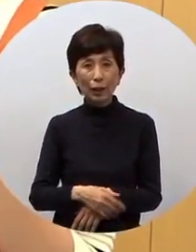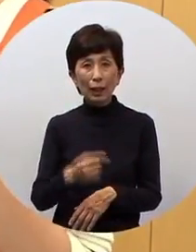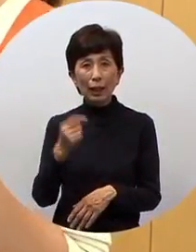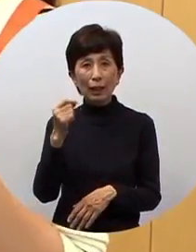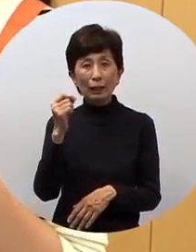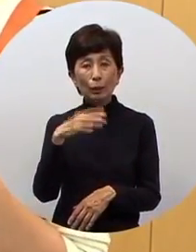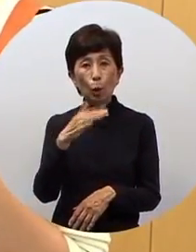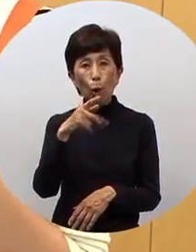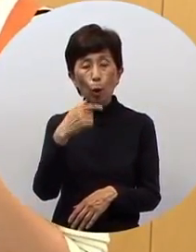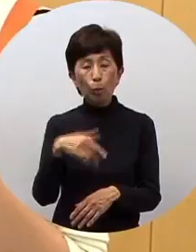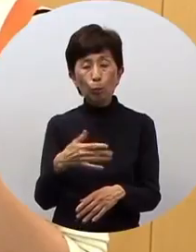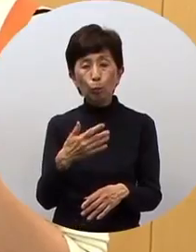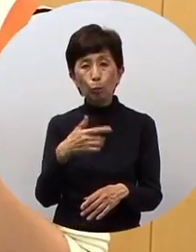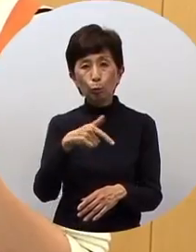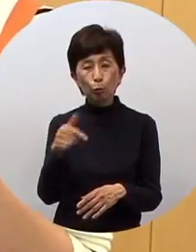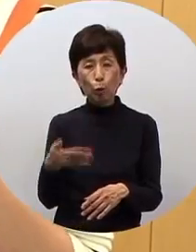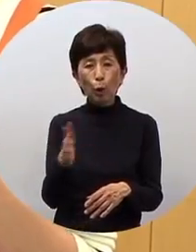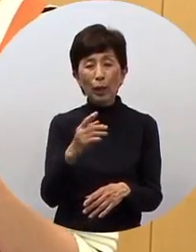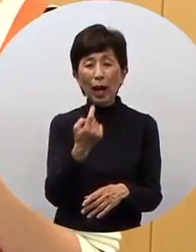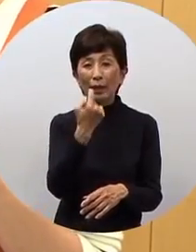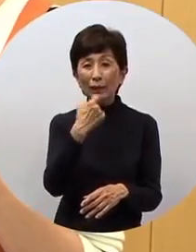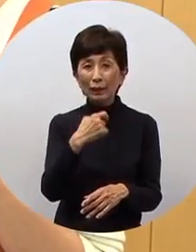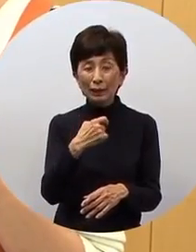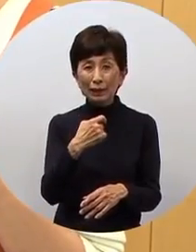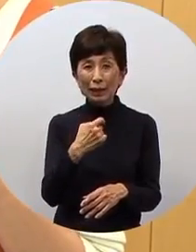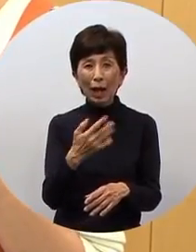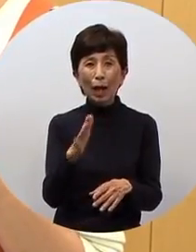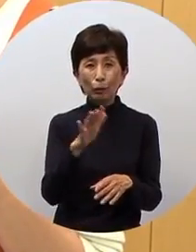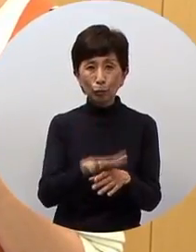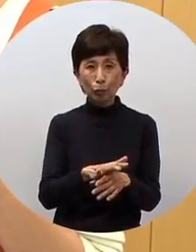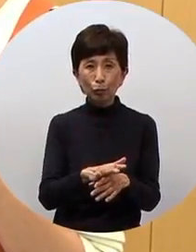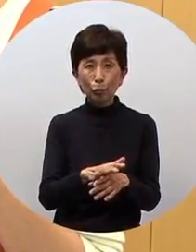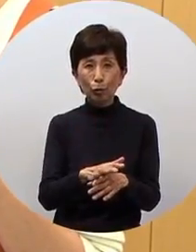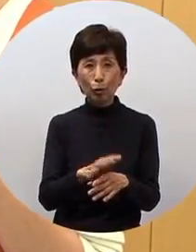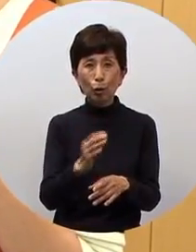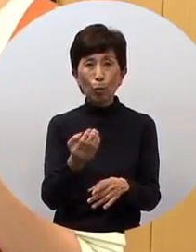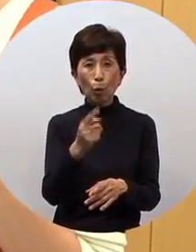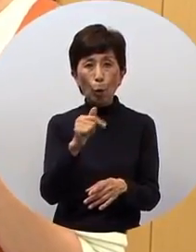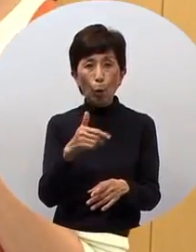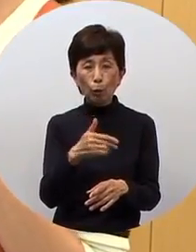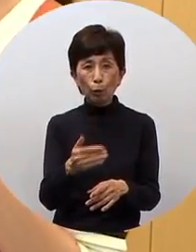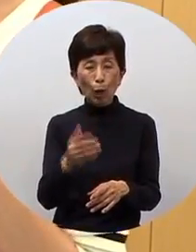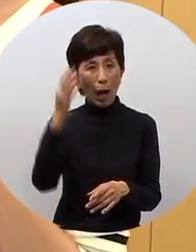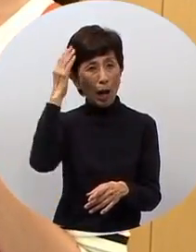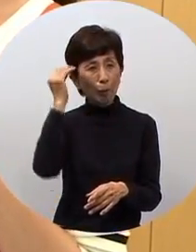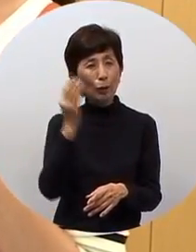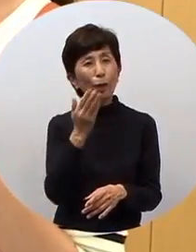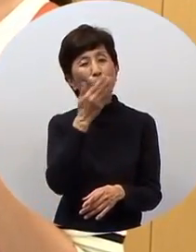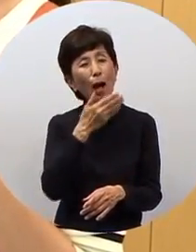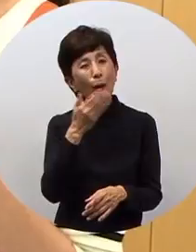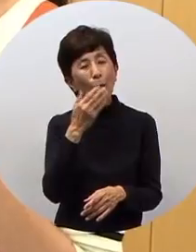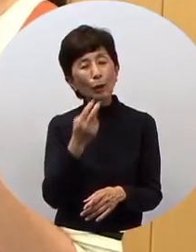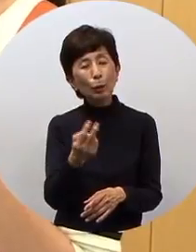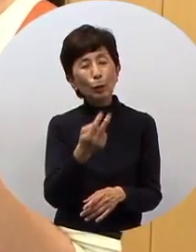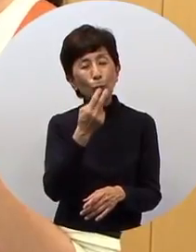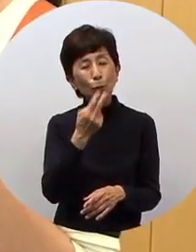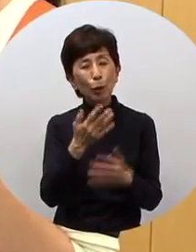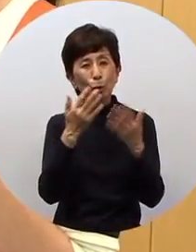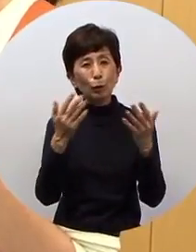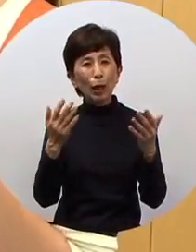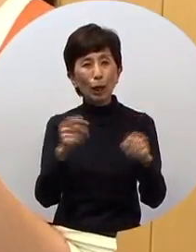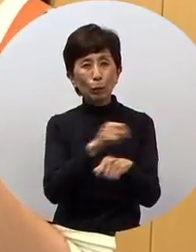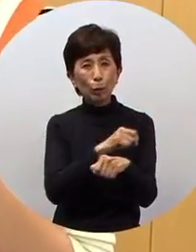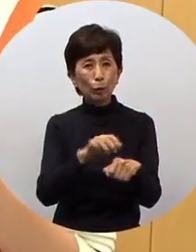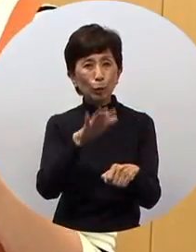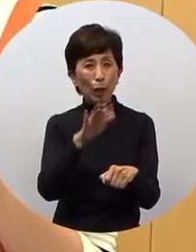ることによって味付けも簡単になりますし、山寄りポークは油の甘さと、あと風味の豊かさが特徴なので